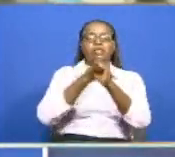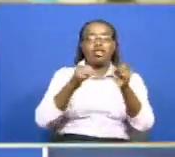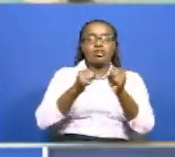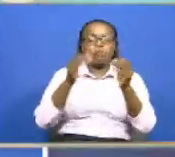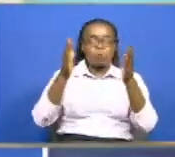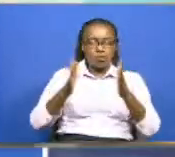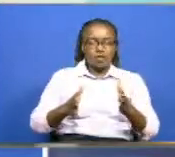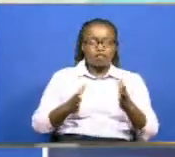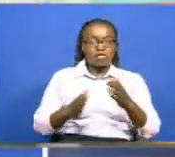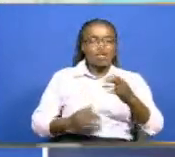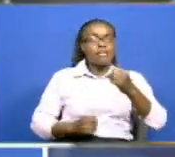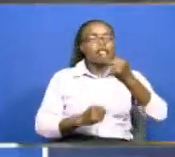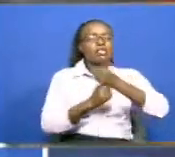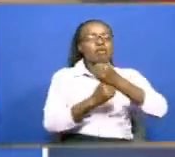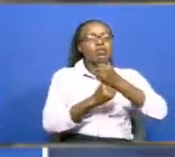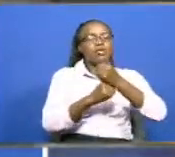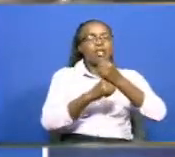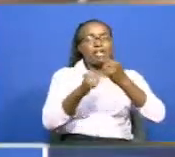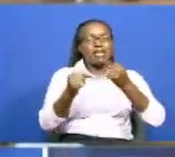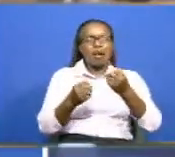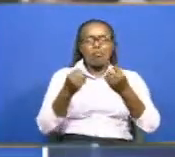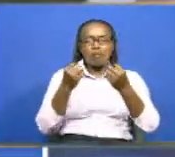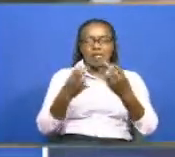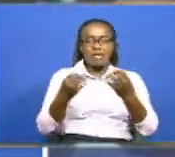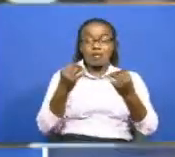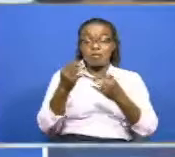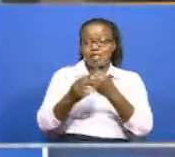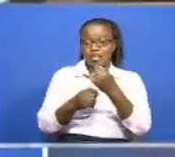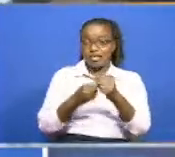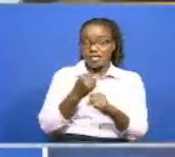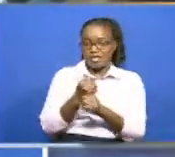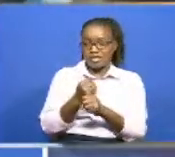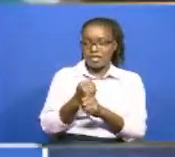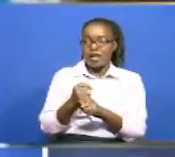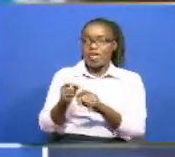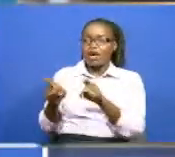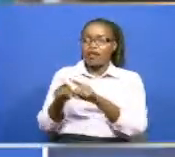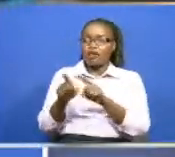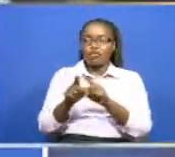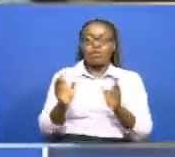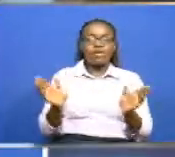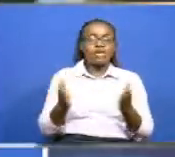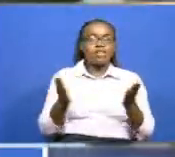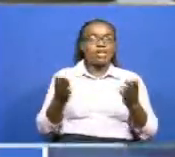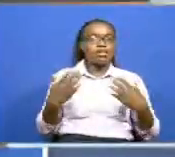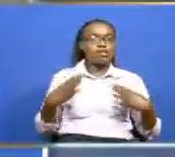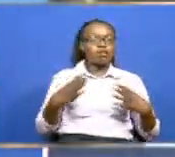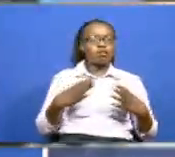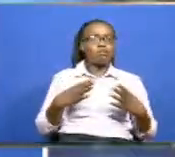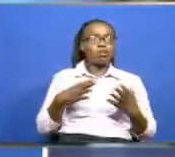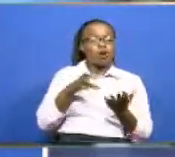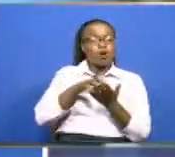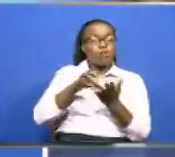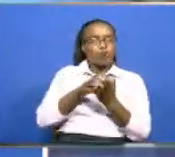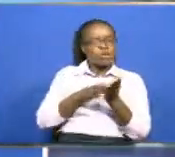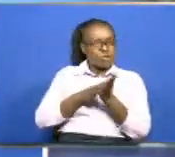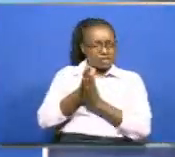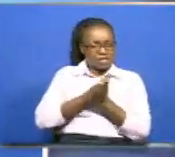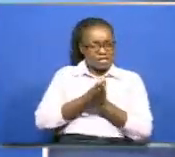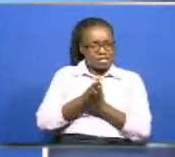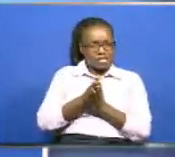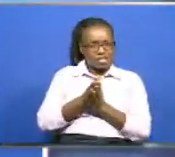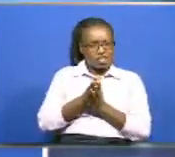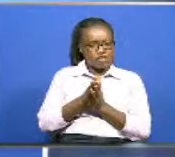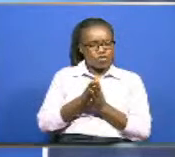ya kuunga vyama vingine mkono kwa miaka mingi. Kadhalika amewahimiza wale wanaotafuta nyadhifa kwenye uchaguzi mkuu ujao